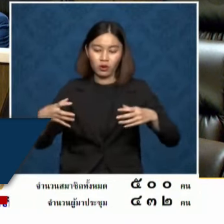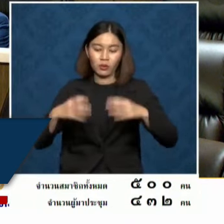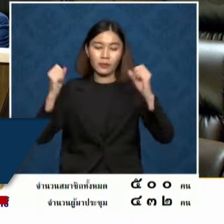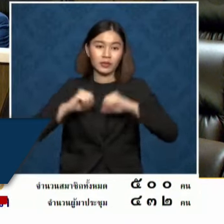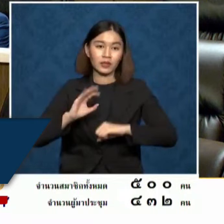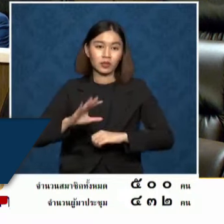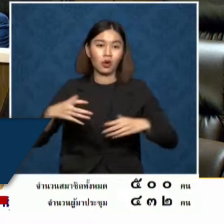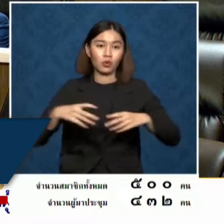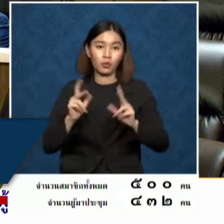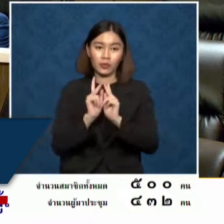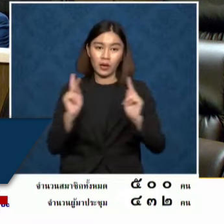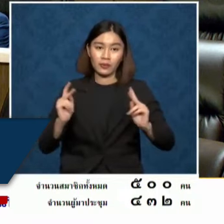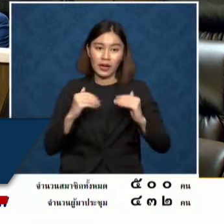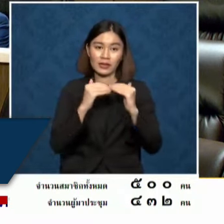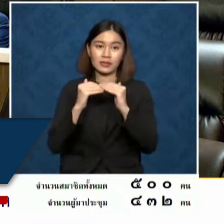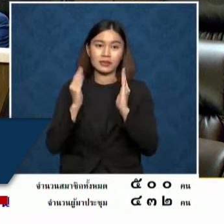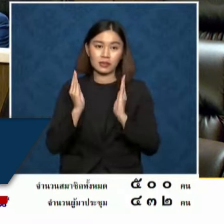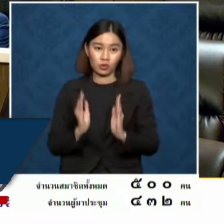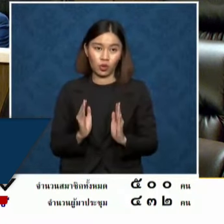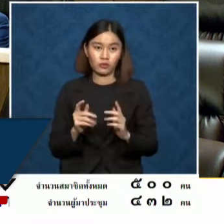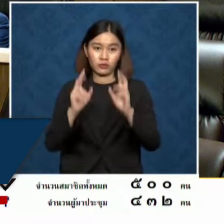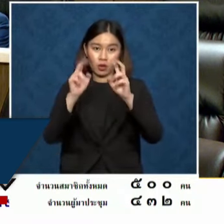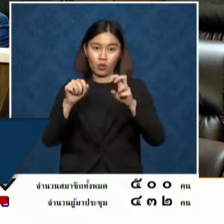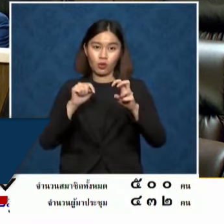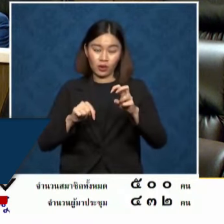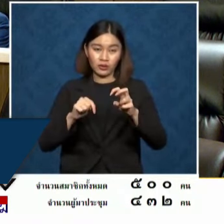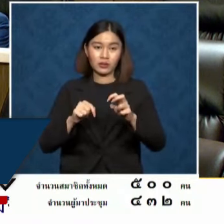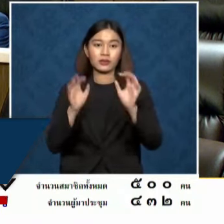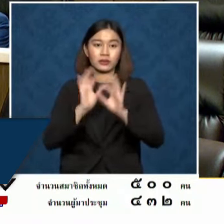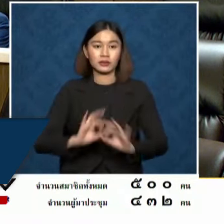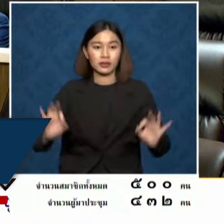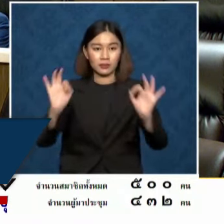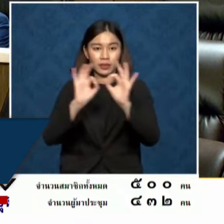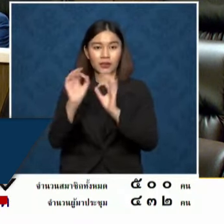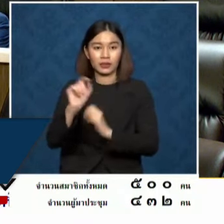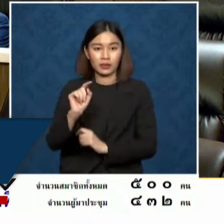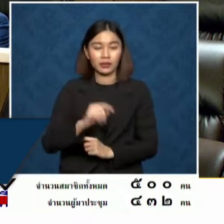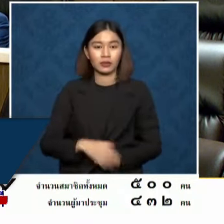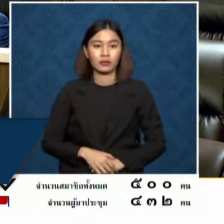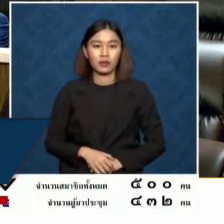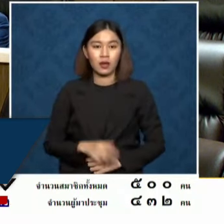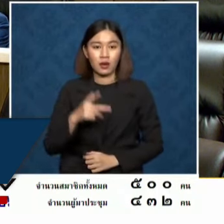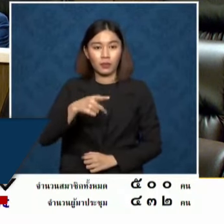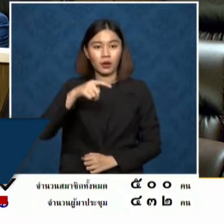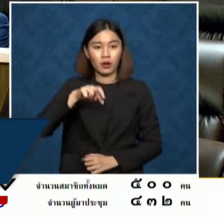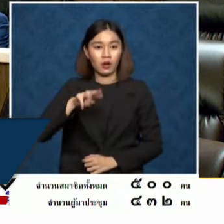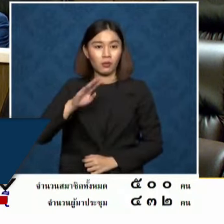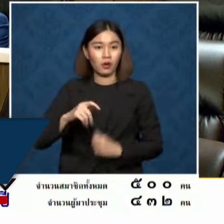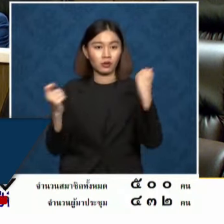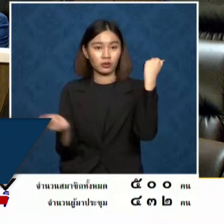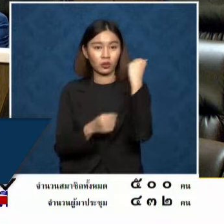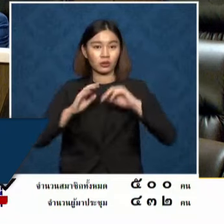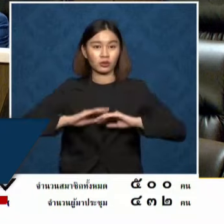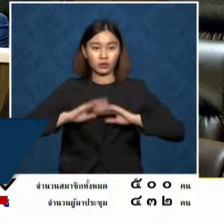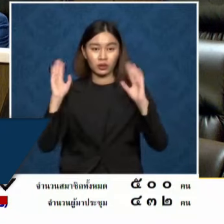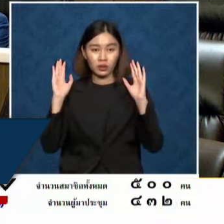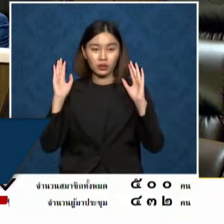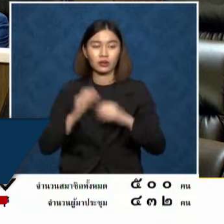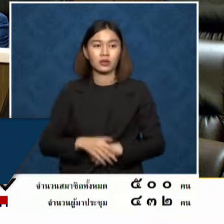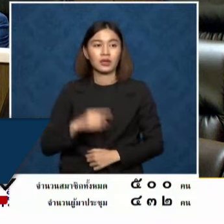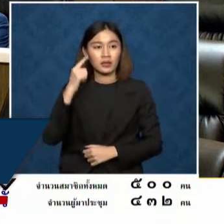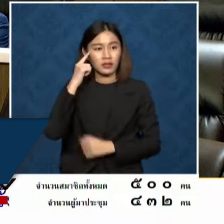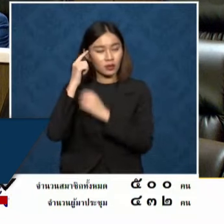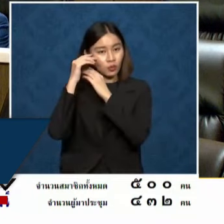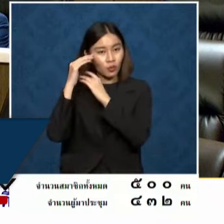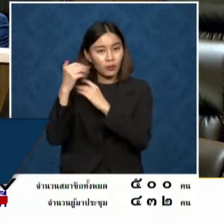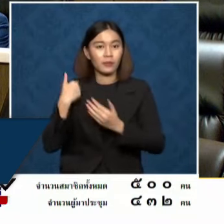มนุษยชนแห่งชาติในเรื่องนี้และที่สำคัญครับร่างพรบนิรโทษกรรมที่คาด